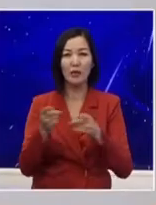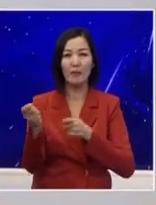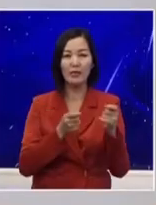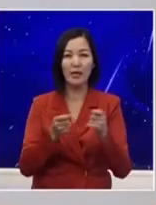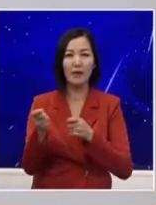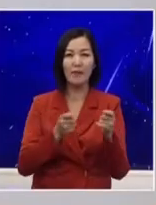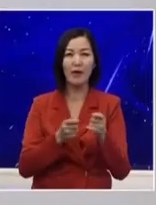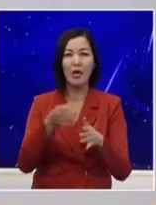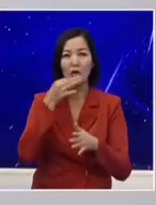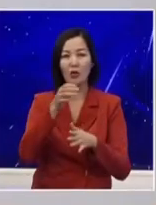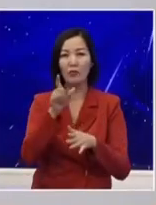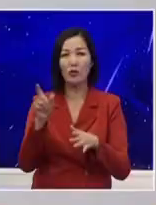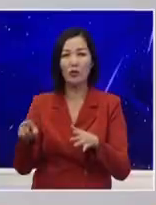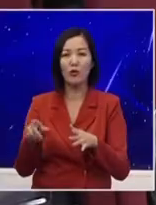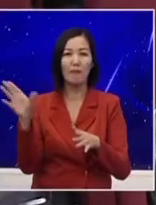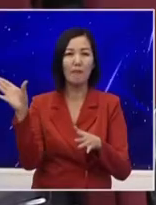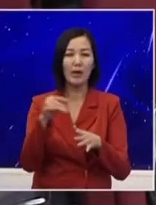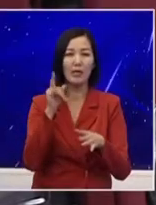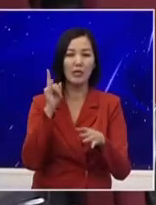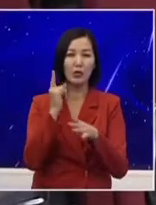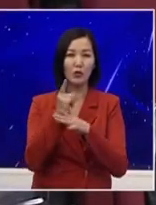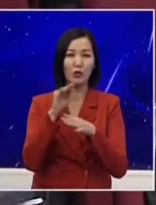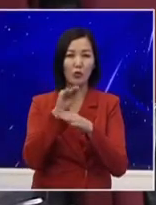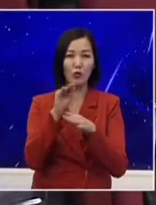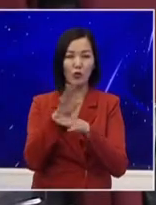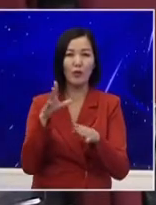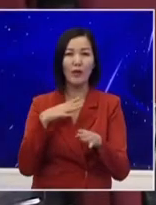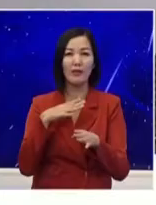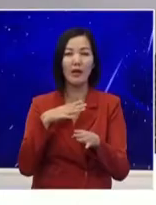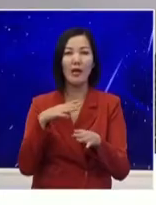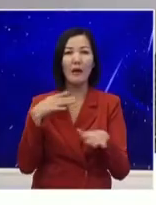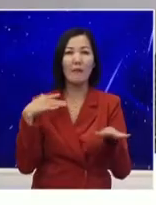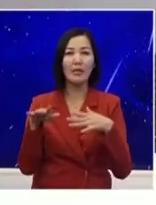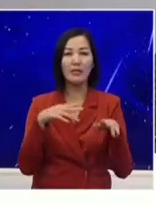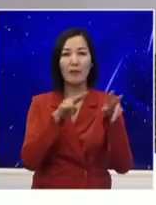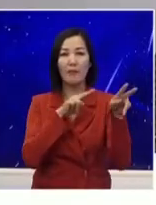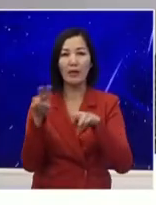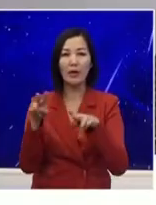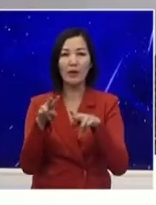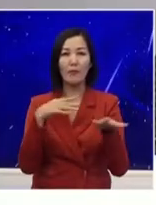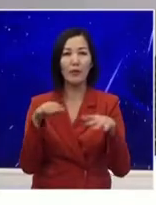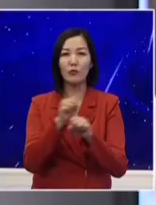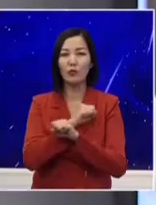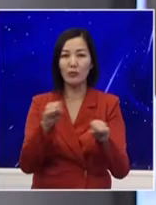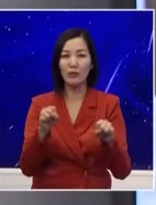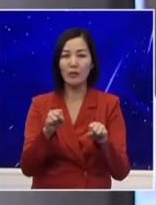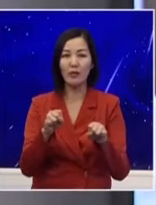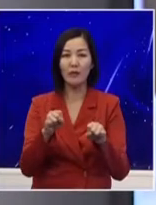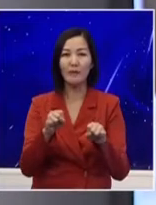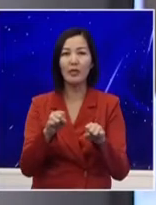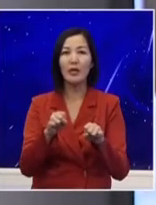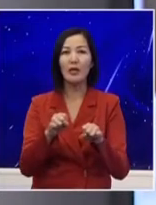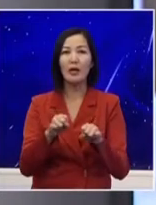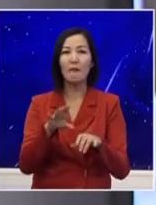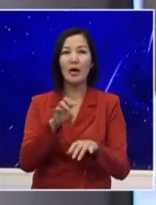департаменттер жауапты тұлғаларын бір тұқыртып алды. Індет бәсеңсігенге бақылау қадағалауды да бәсеңдетіп жіберген.